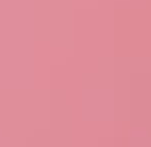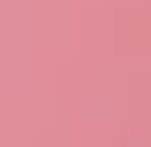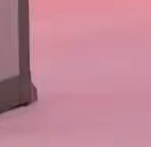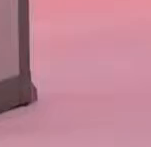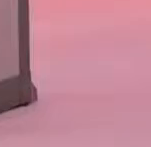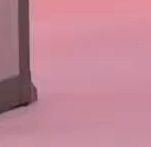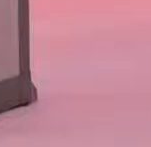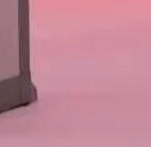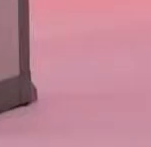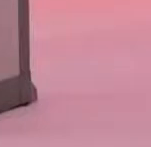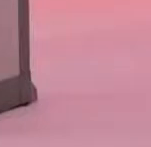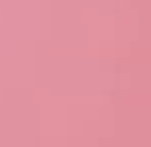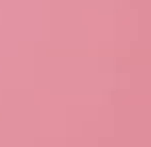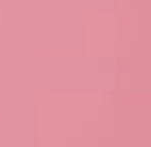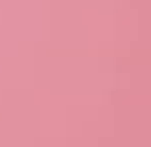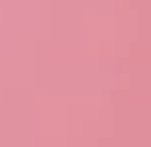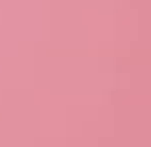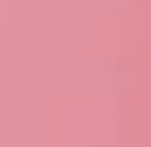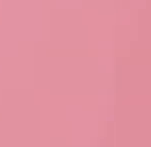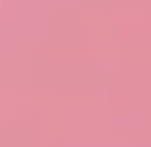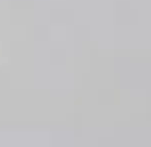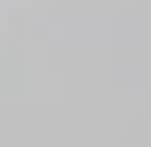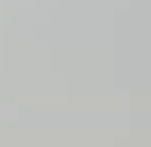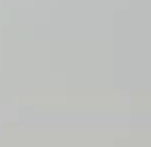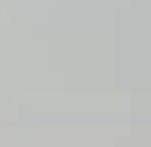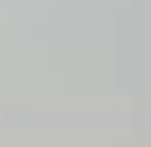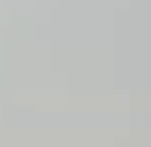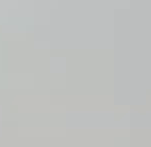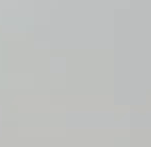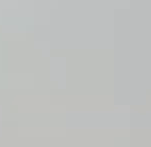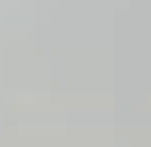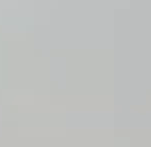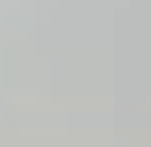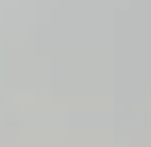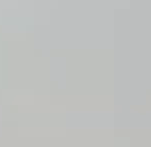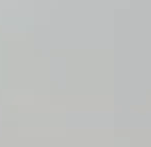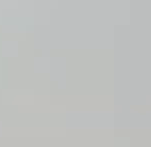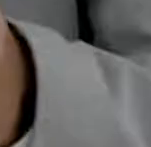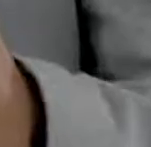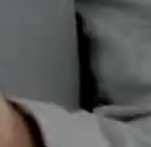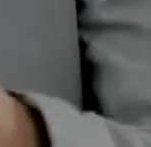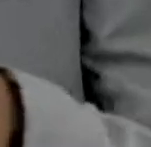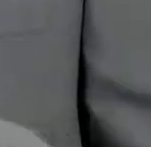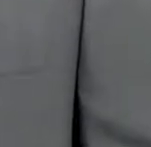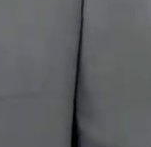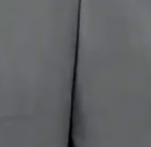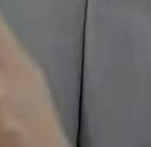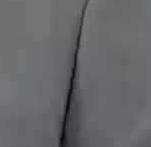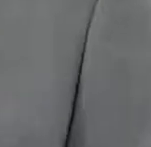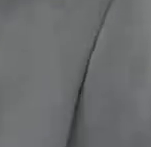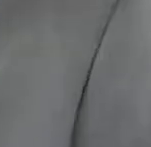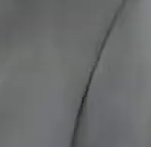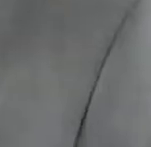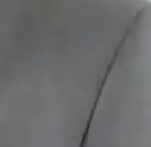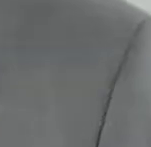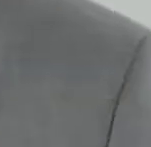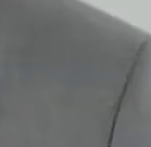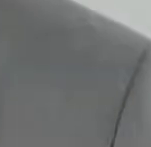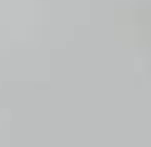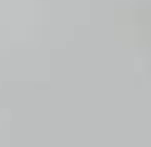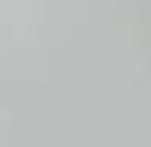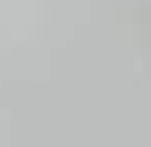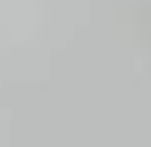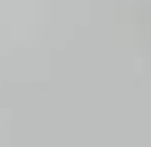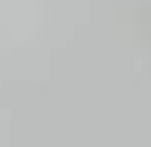sama kamu. Benar nggak, bos? Ya, benar. Vaksinasi melatih tubuh untuk kenal, lawan, dan